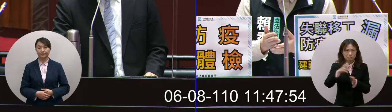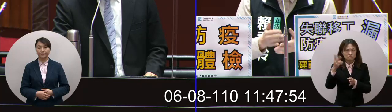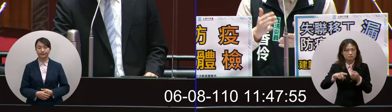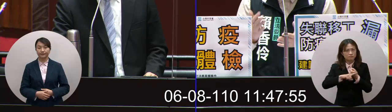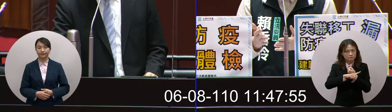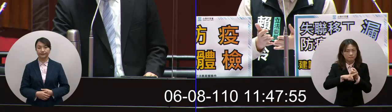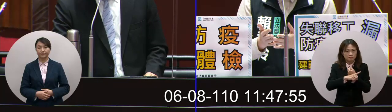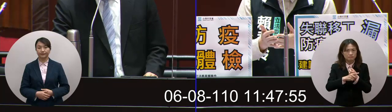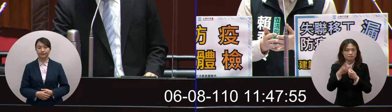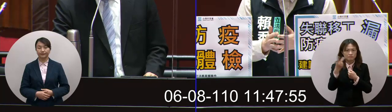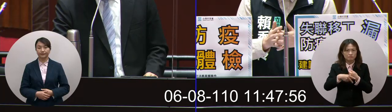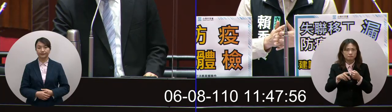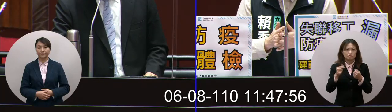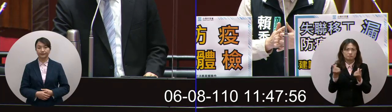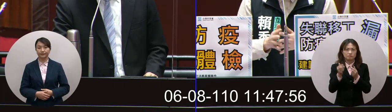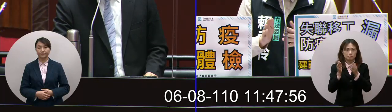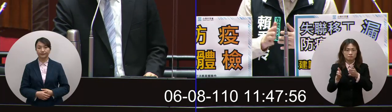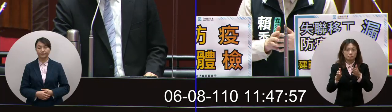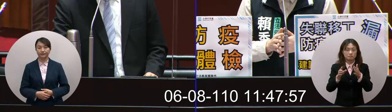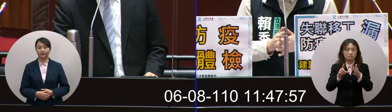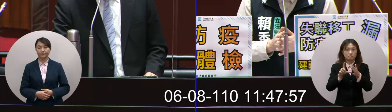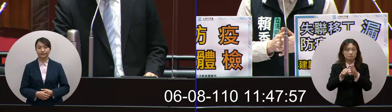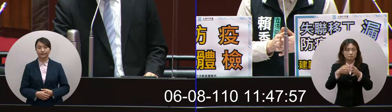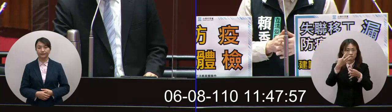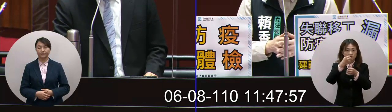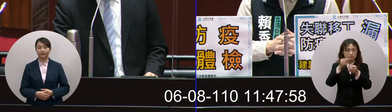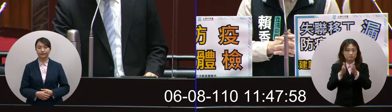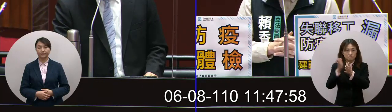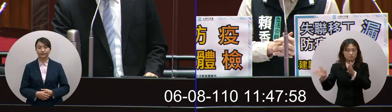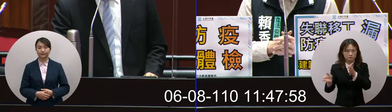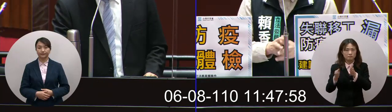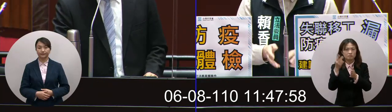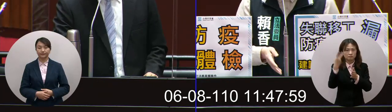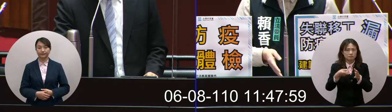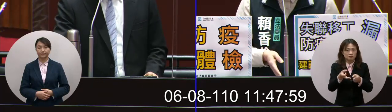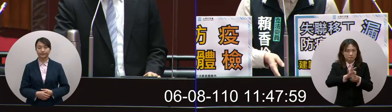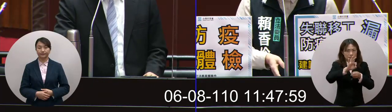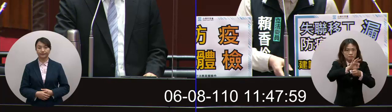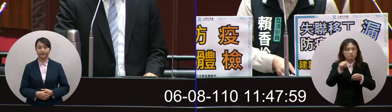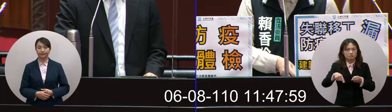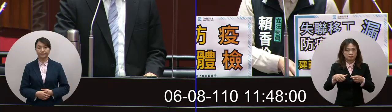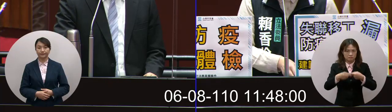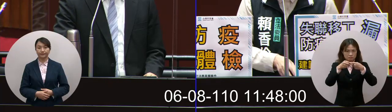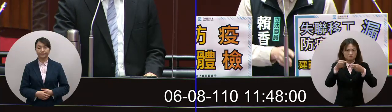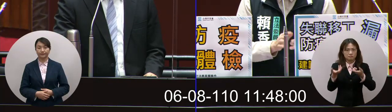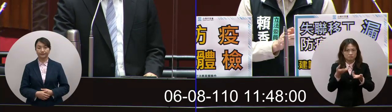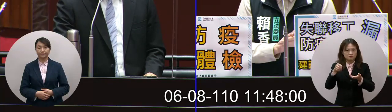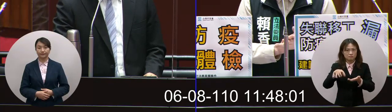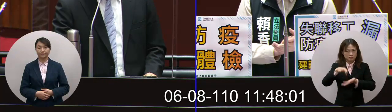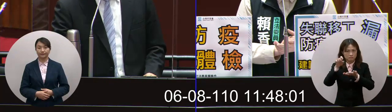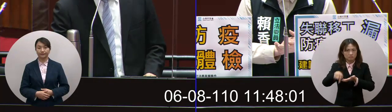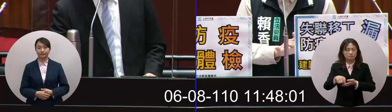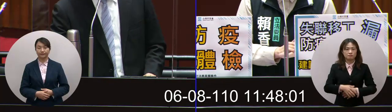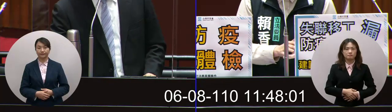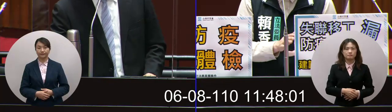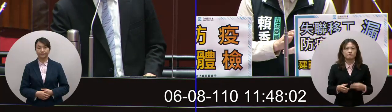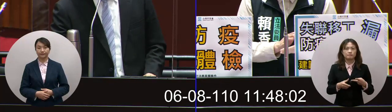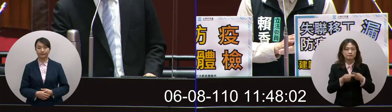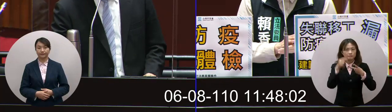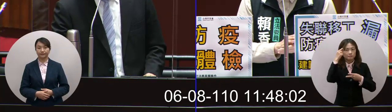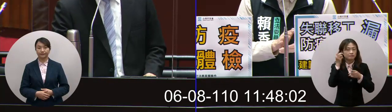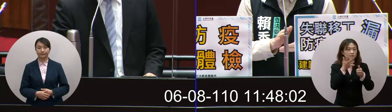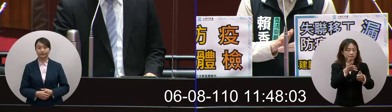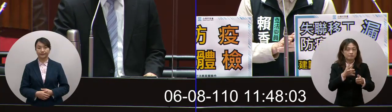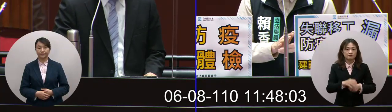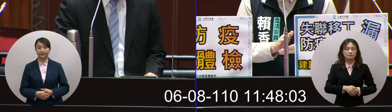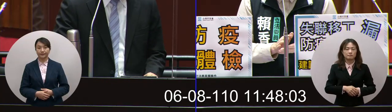议看看哦？因为延长了部分，那这是我的第一个请求了哈。那接下来想跟院长就教，这次在这个整个纾困里面是